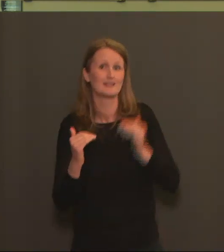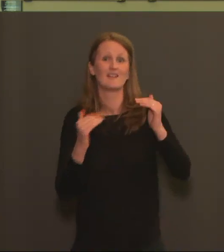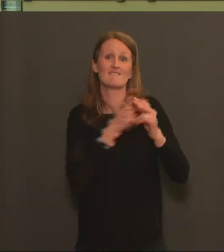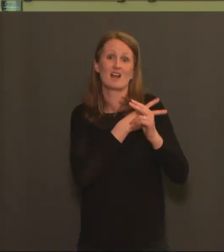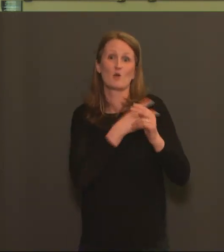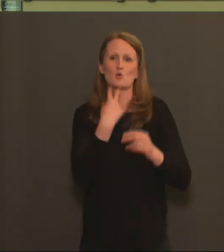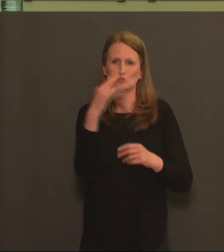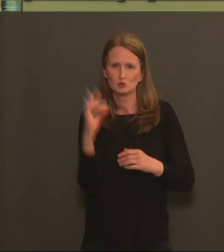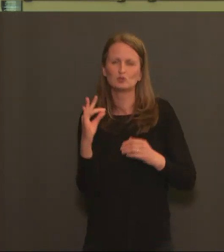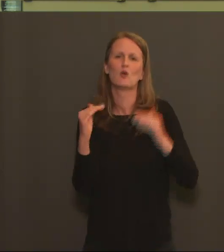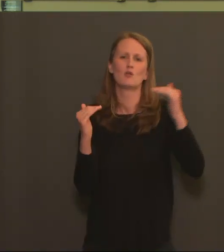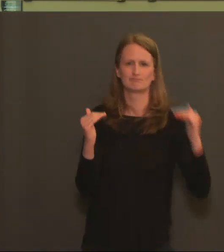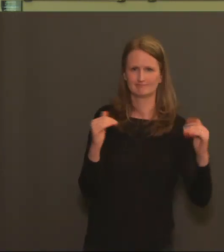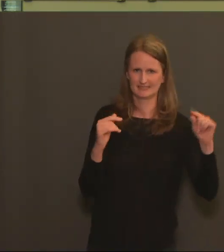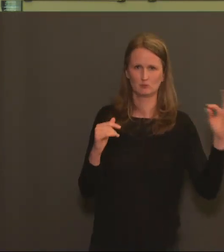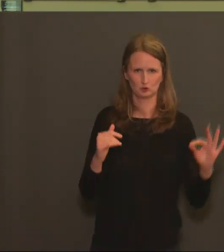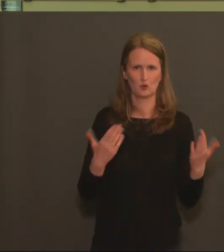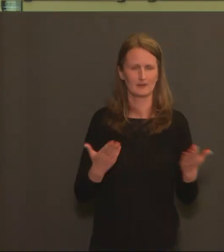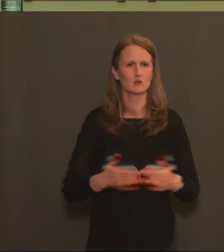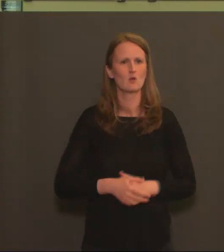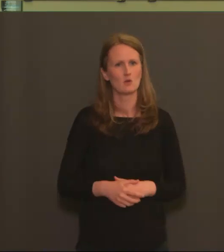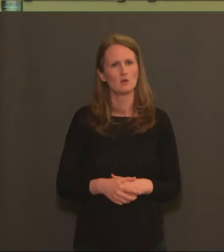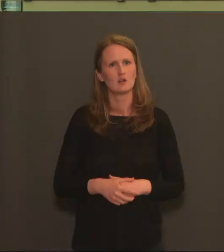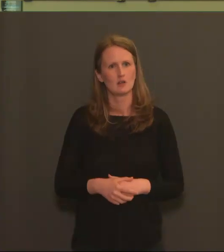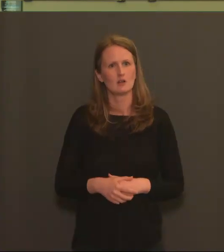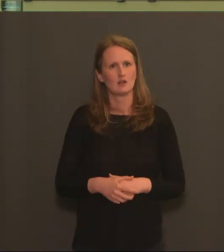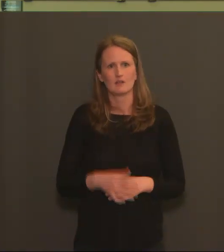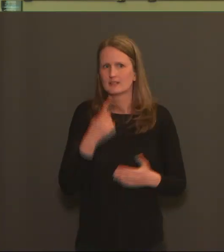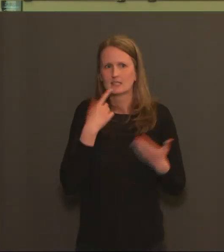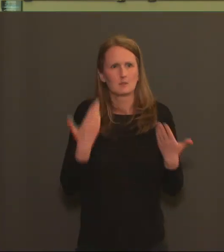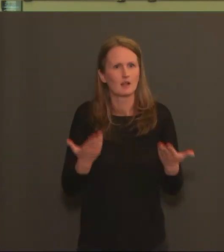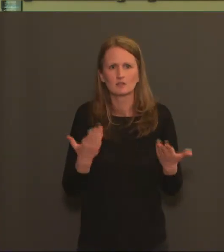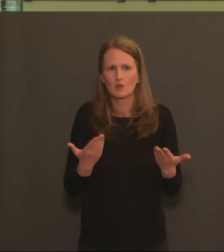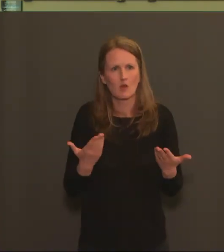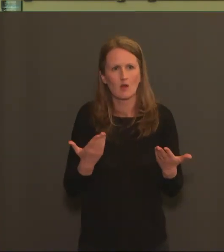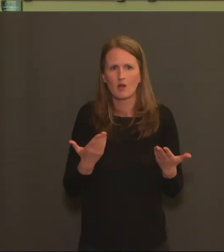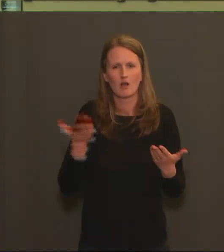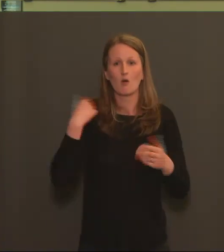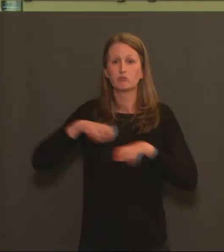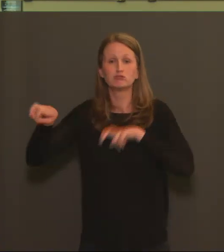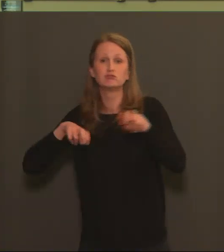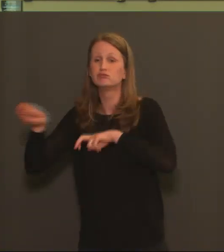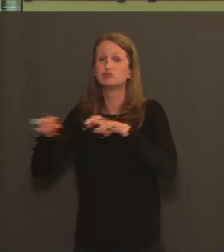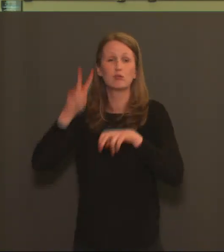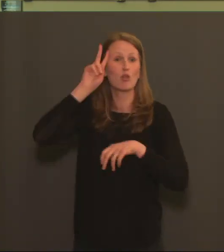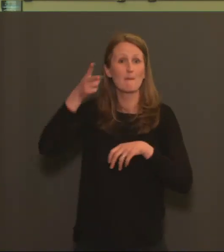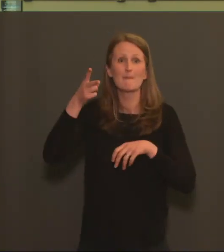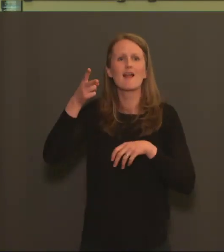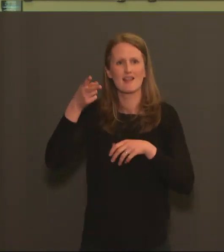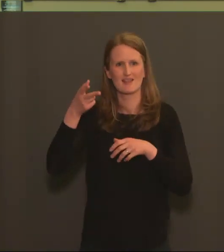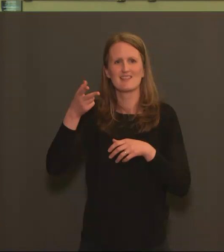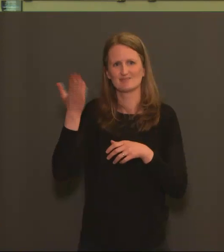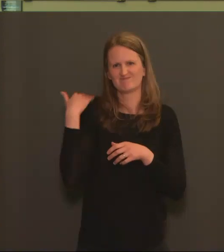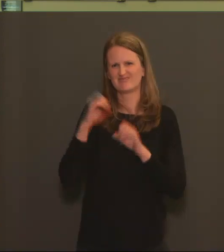pratiquement tout le monde était avec une mobilité redevenue malheureusement normale à ce moment-là. Or, si on s'intéresse au